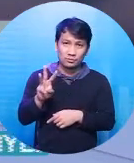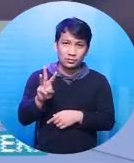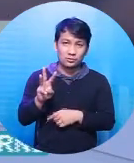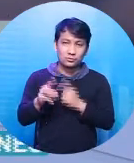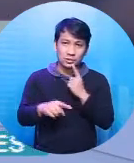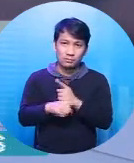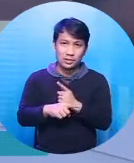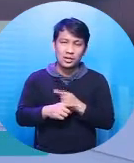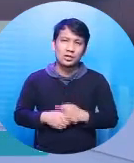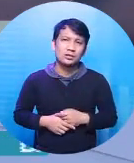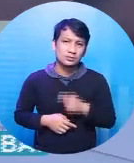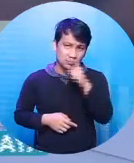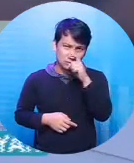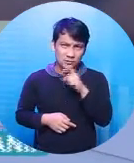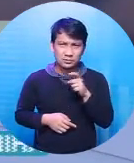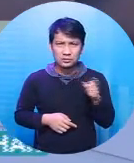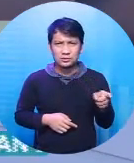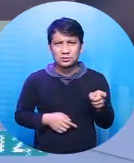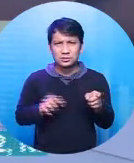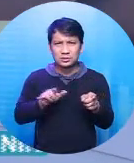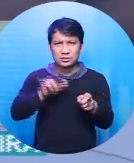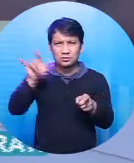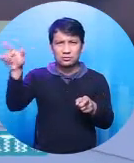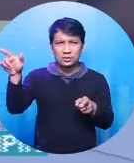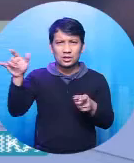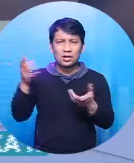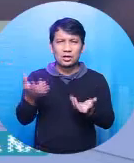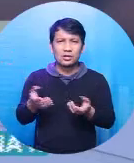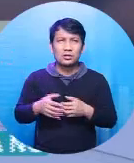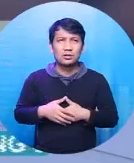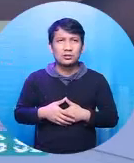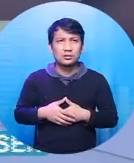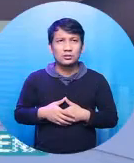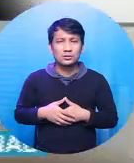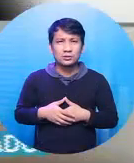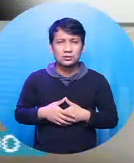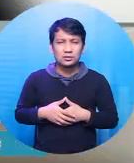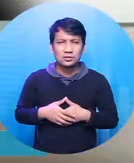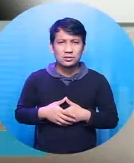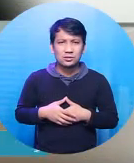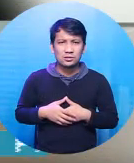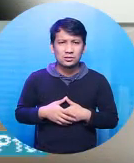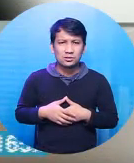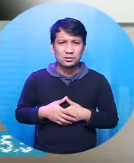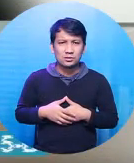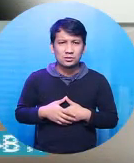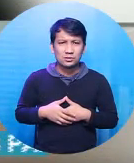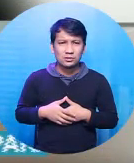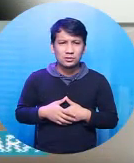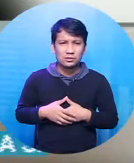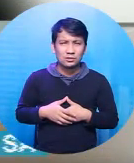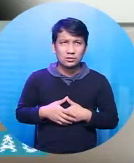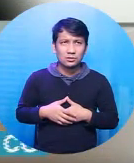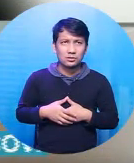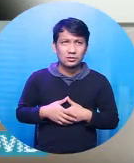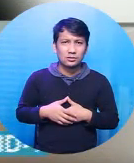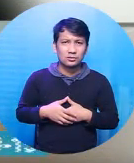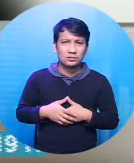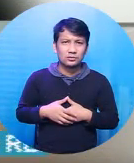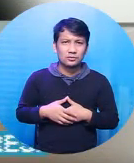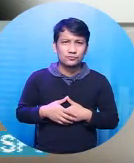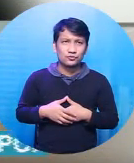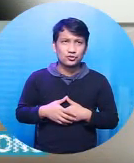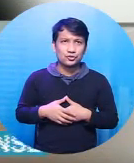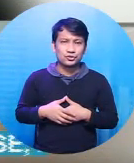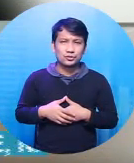Opo. Ilang taon po kayo sa labas ng bansa? Bali po, on and off naman po ako ng mga alis. On